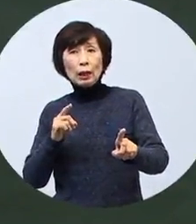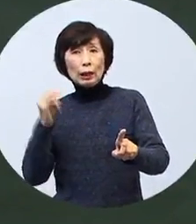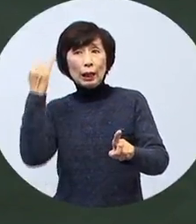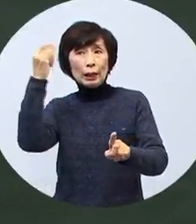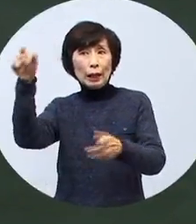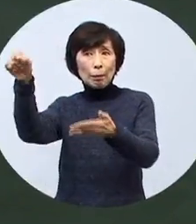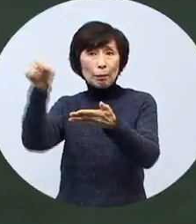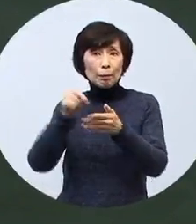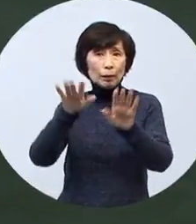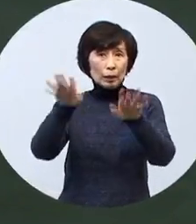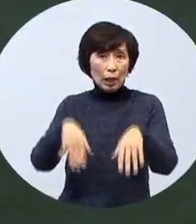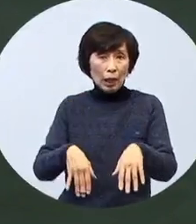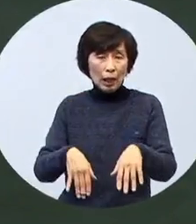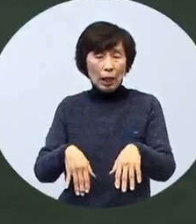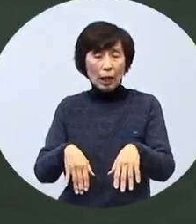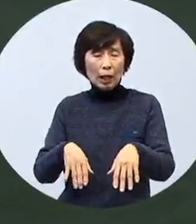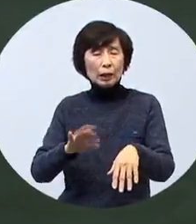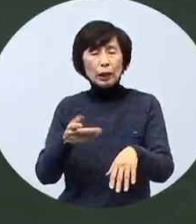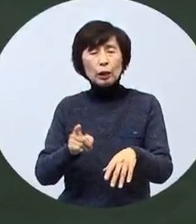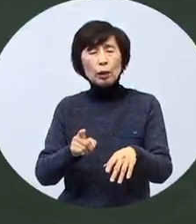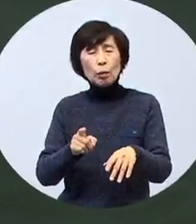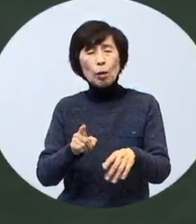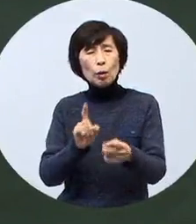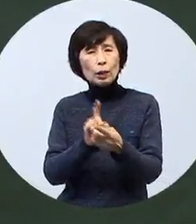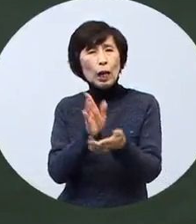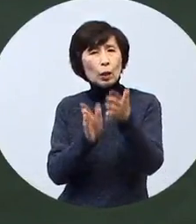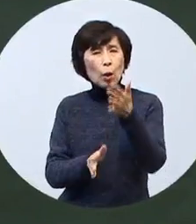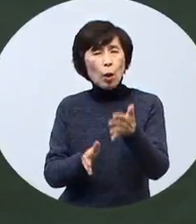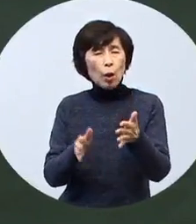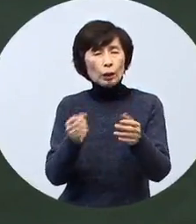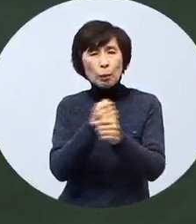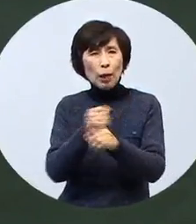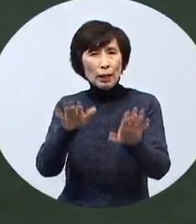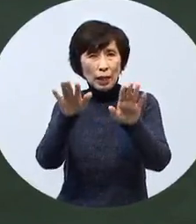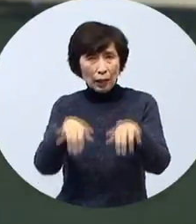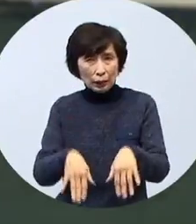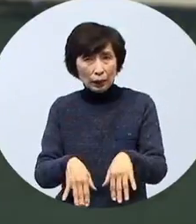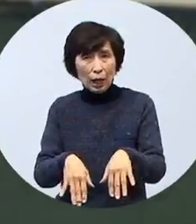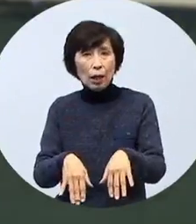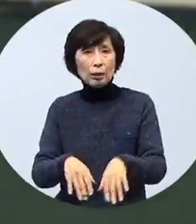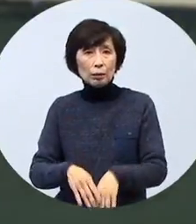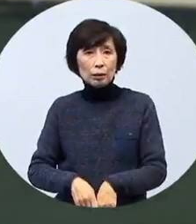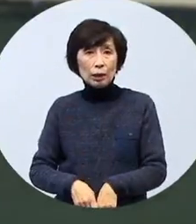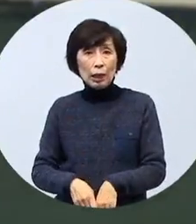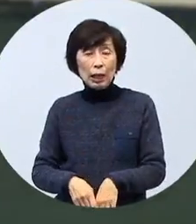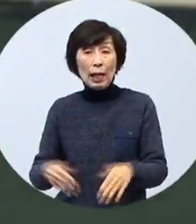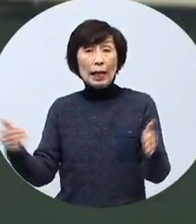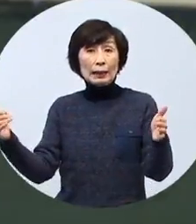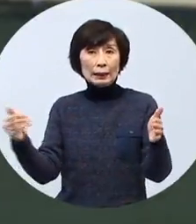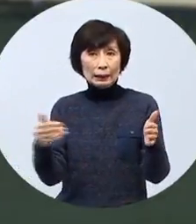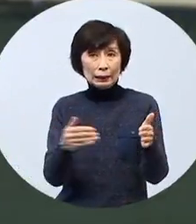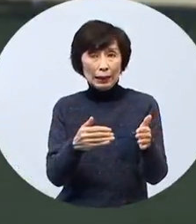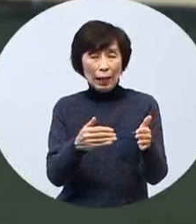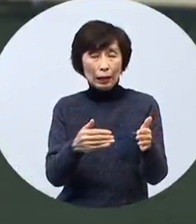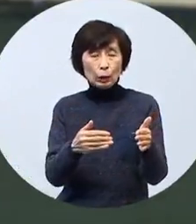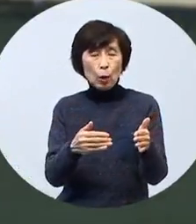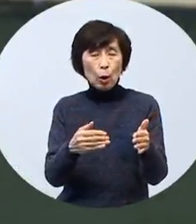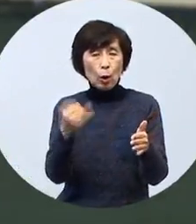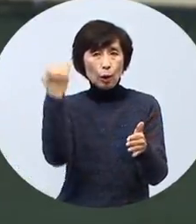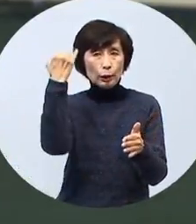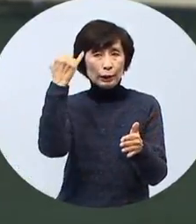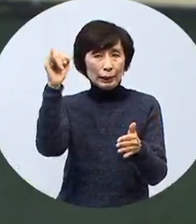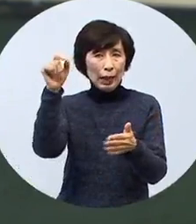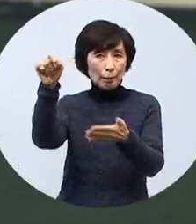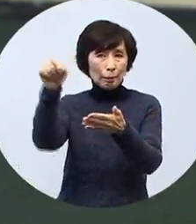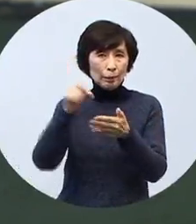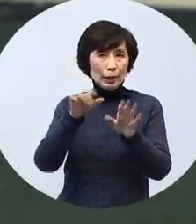んですけど、でも取り合ってもらえなかったっていうところがあって、最後に意見を言っていただいたので